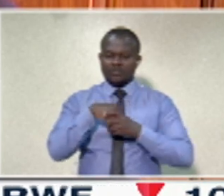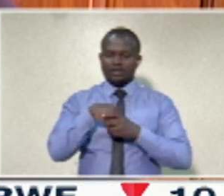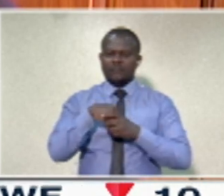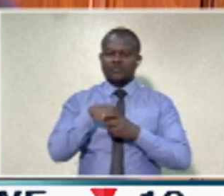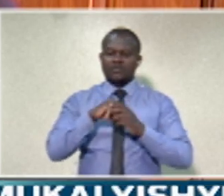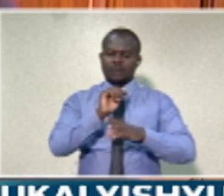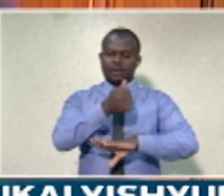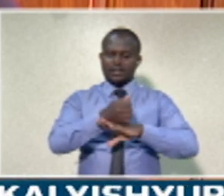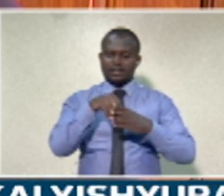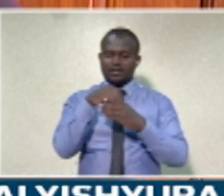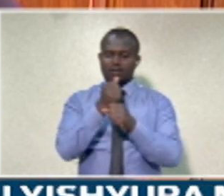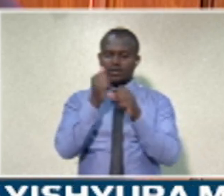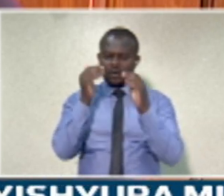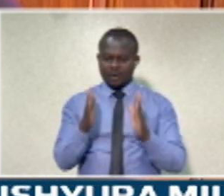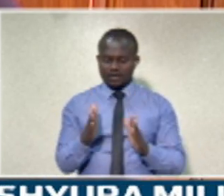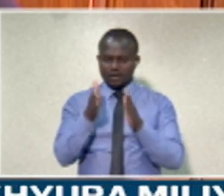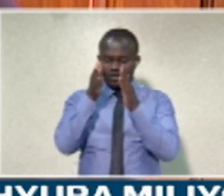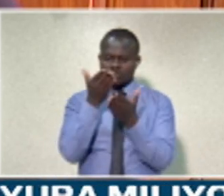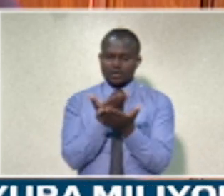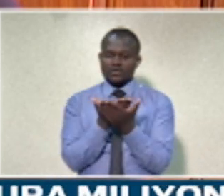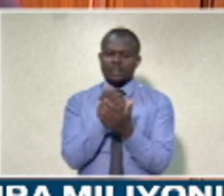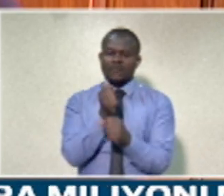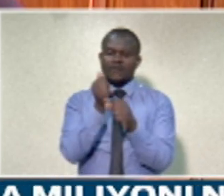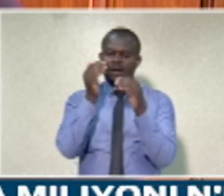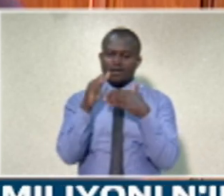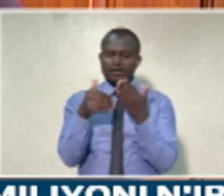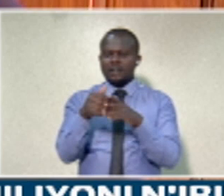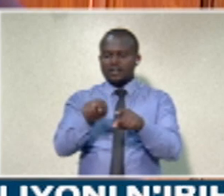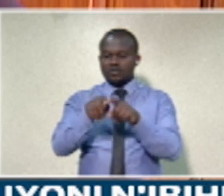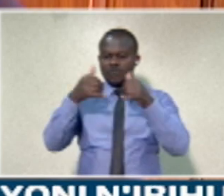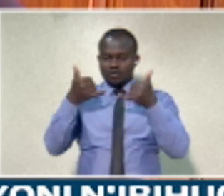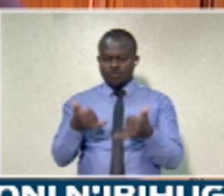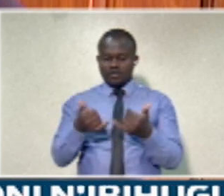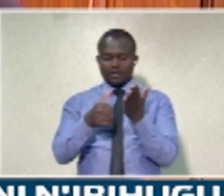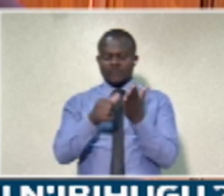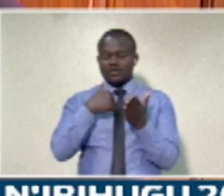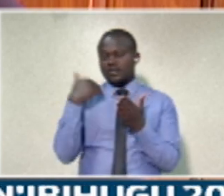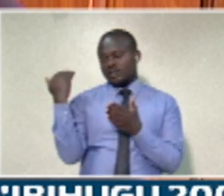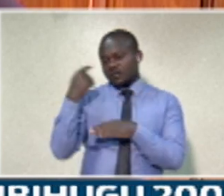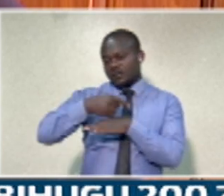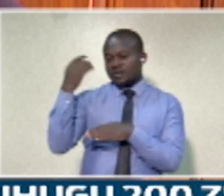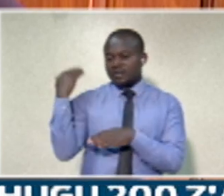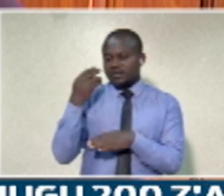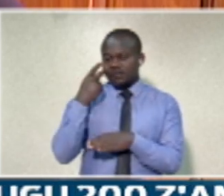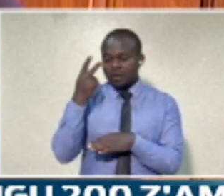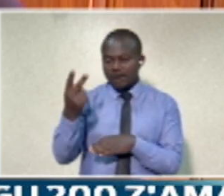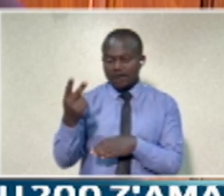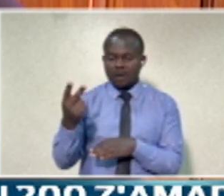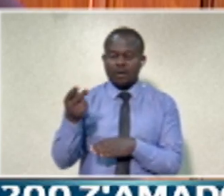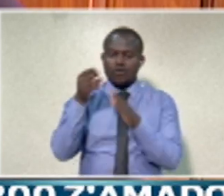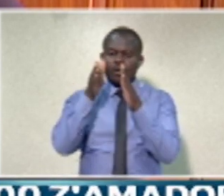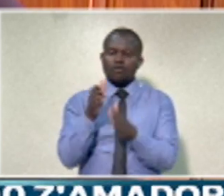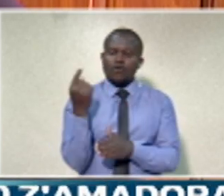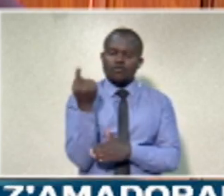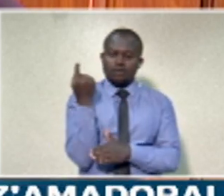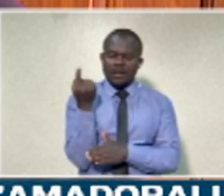no kubashyira mu kazi n'umuntu usaba akazi. Nk'ubu ngubu ikibazo twahuye nacyo mu minsi yashize, wasangaga umuntu